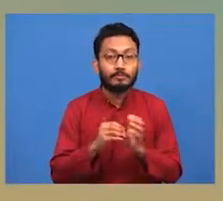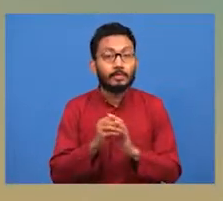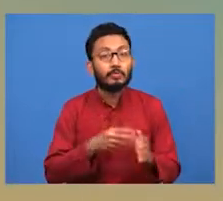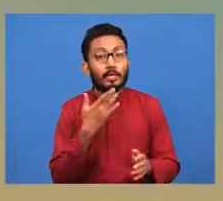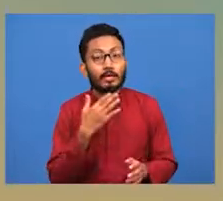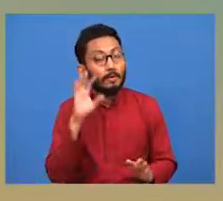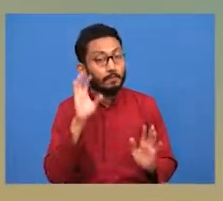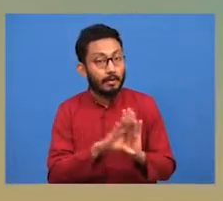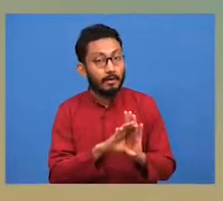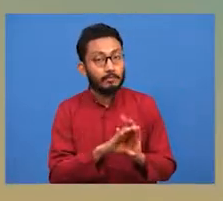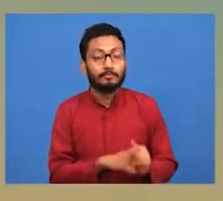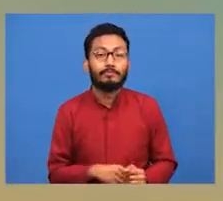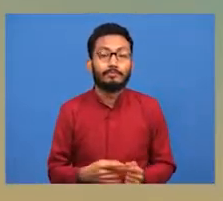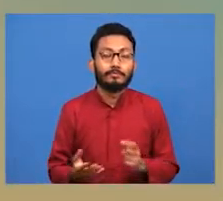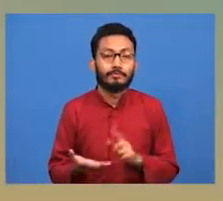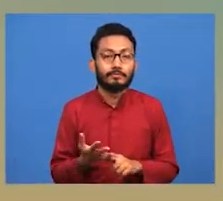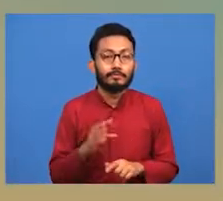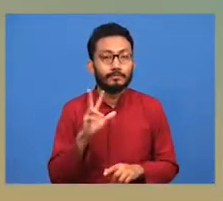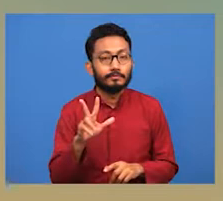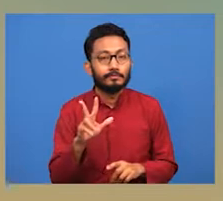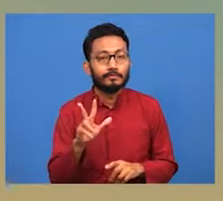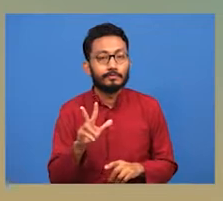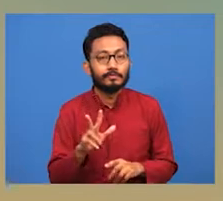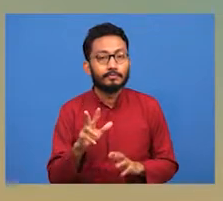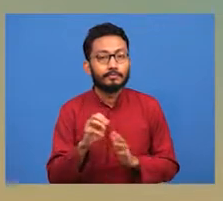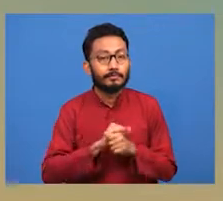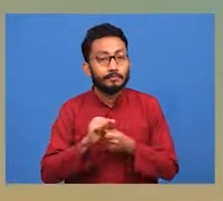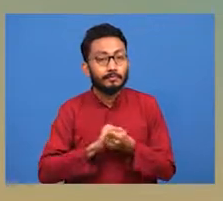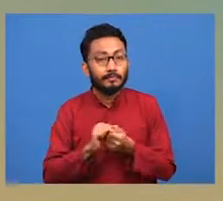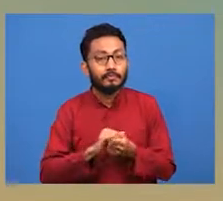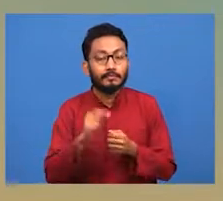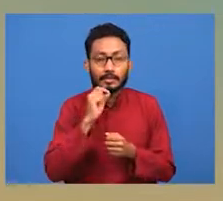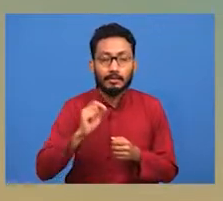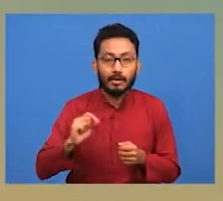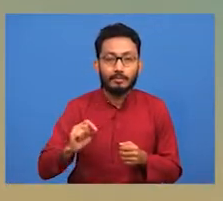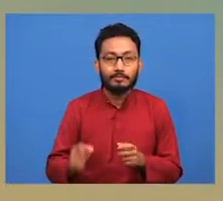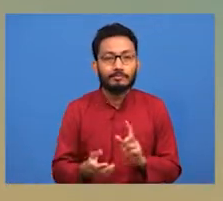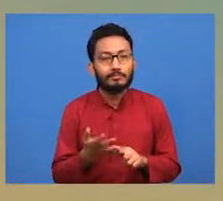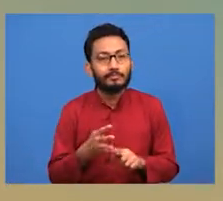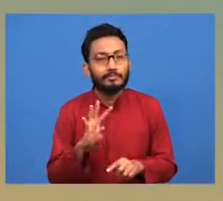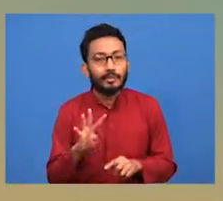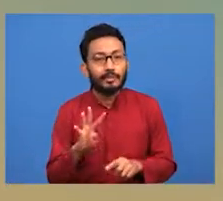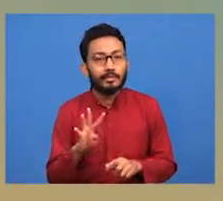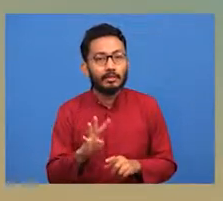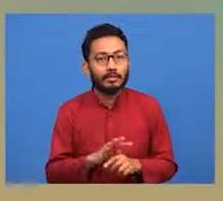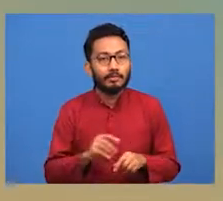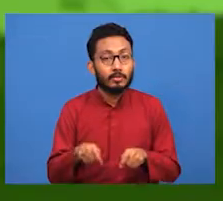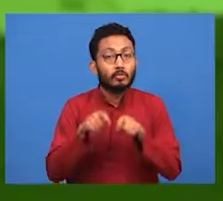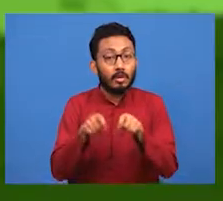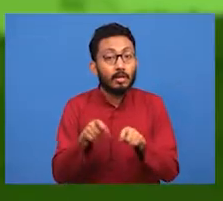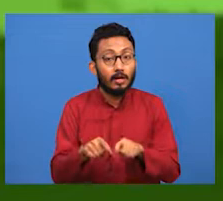gambar. Ketiga, mengasah pensel. Dan keempat, menunggang